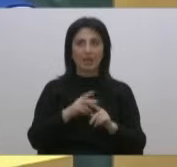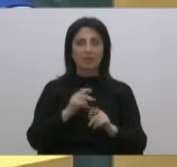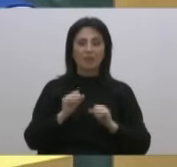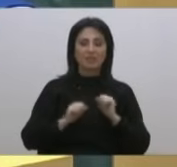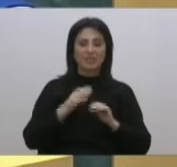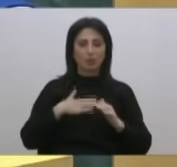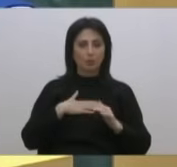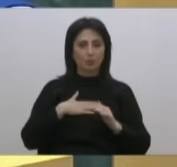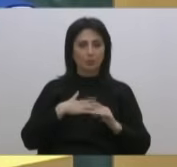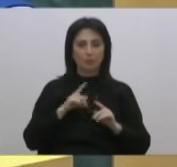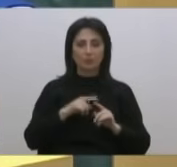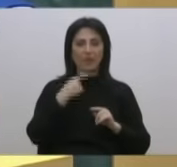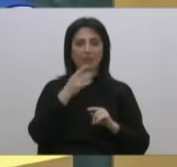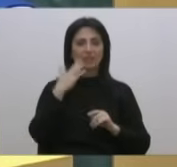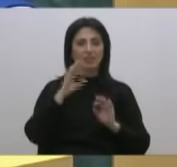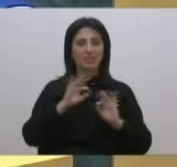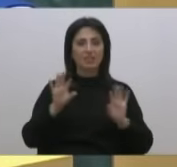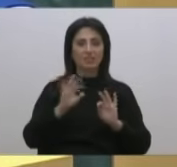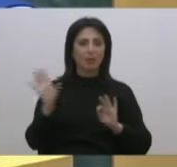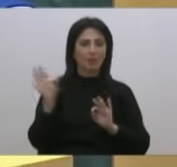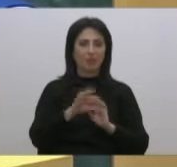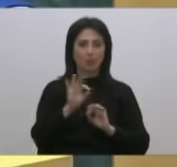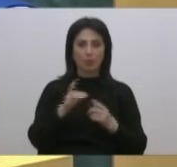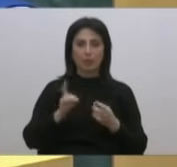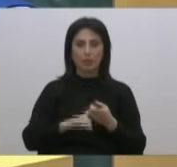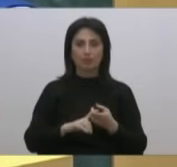ცდილობდი მაქსიმალურად ეთქვა სიმართლე ყველაფერთან